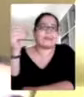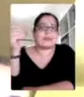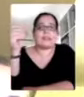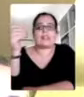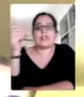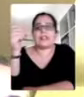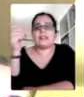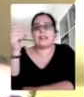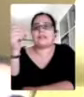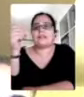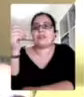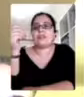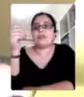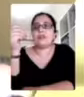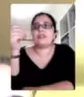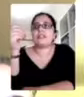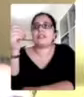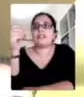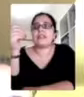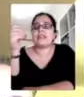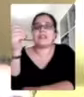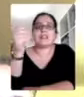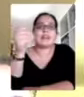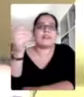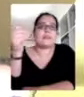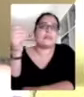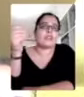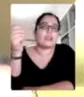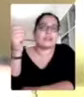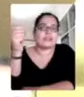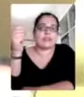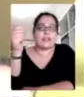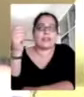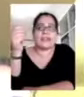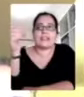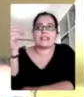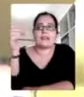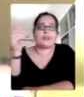zarar vermemek için evet adam gidiyor 10 tanesine işte 15